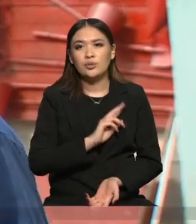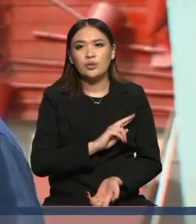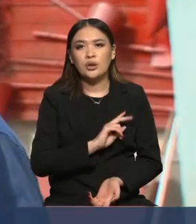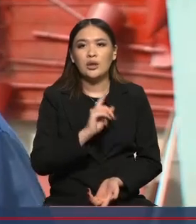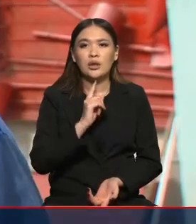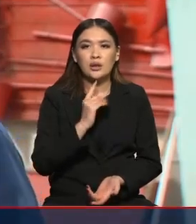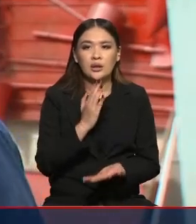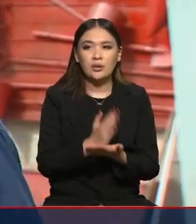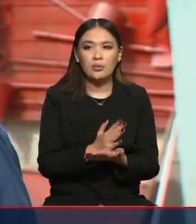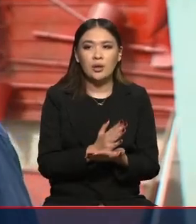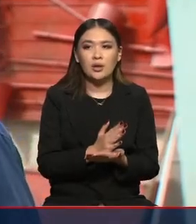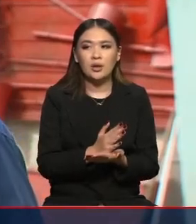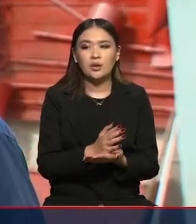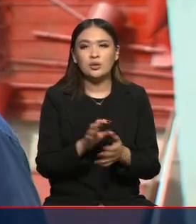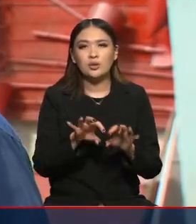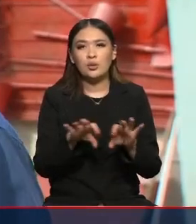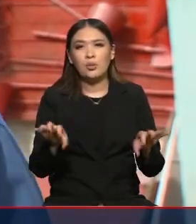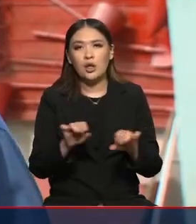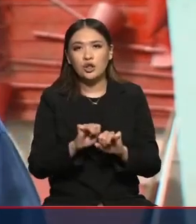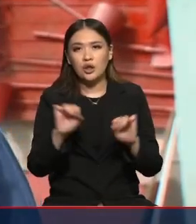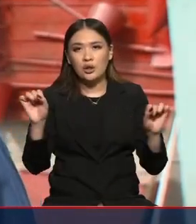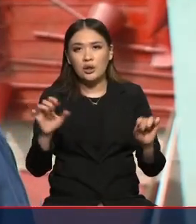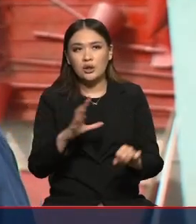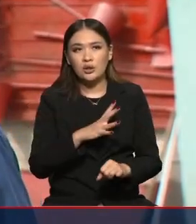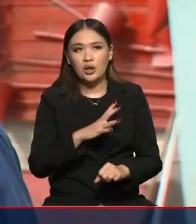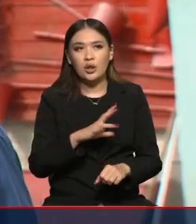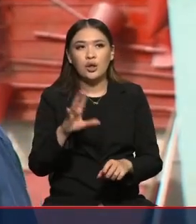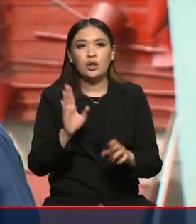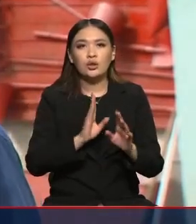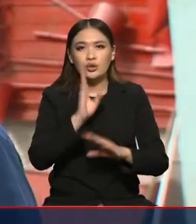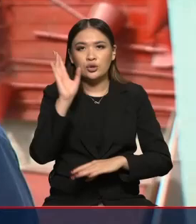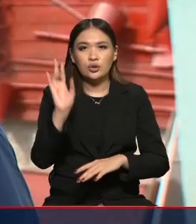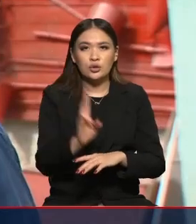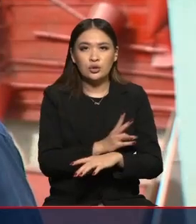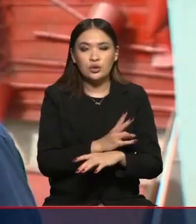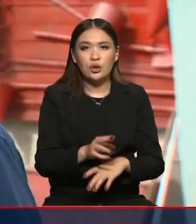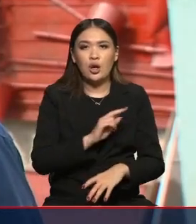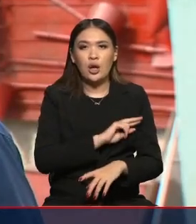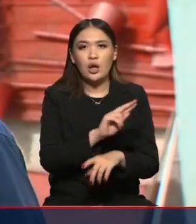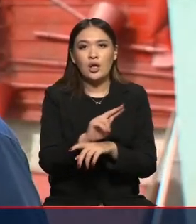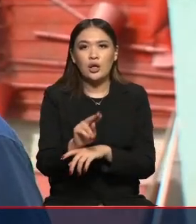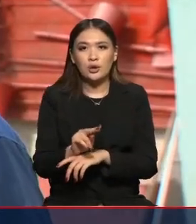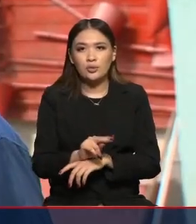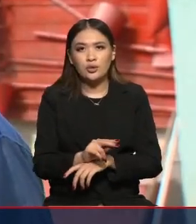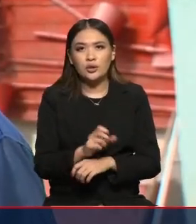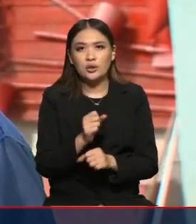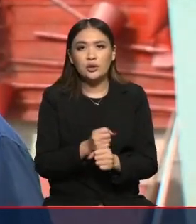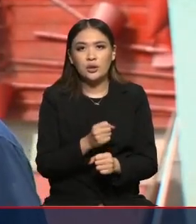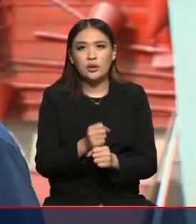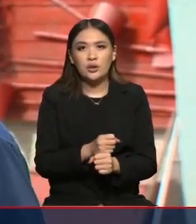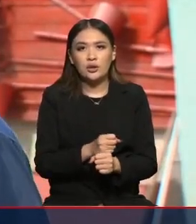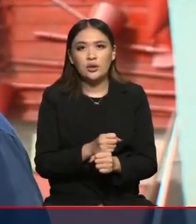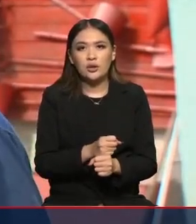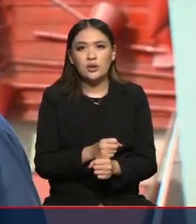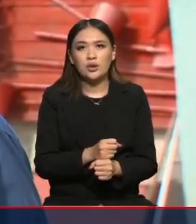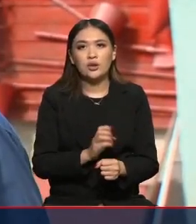бар, кейбір кезде турбалар жарылады, оларды күндіз-түні жұмыс істейміз, өзіміздің ремонтный бригадамыз болады, түнгіні